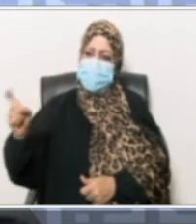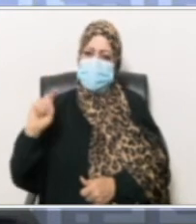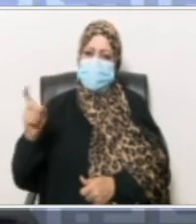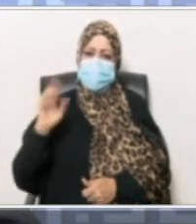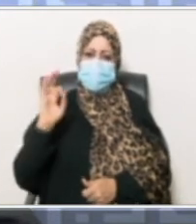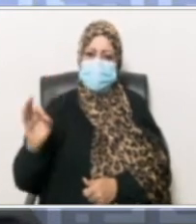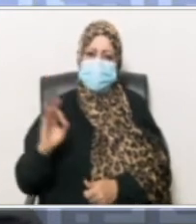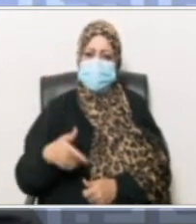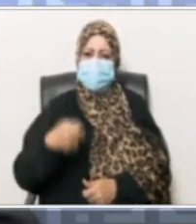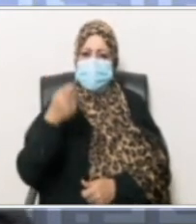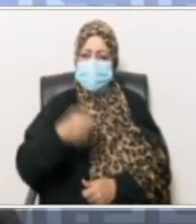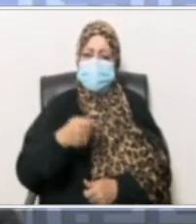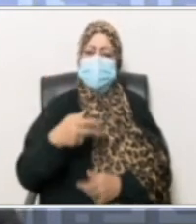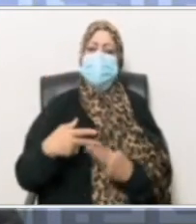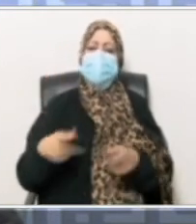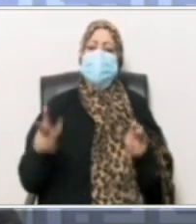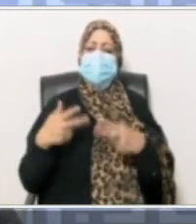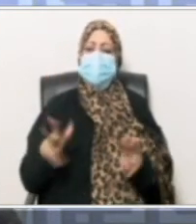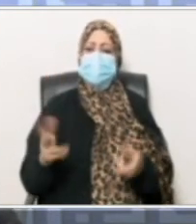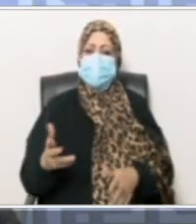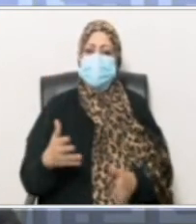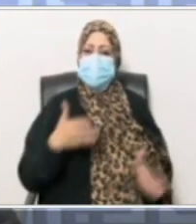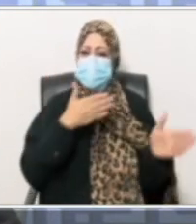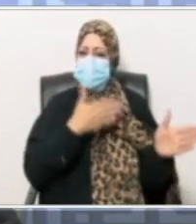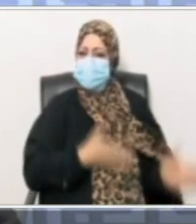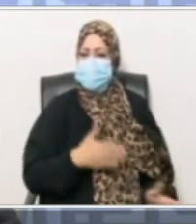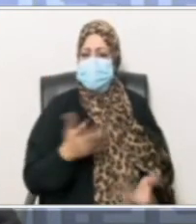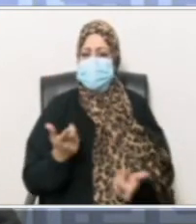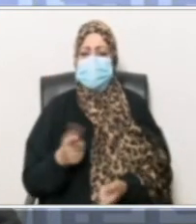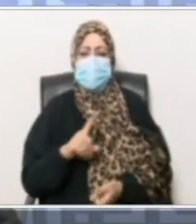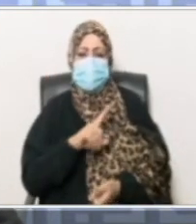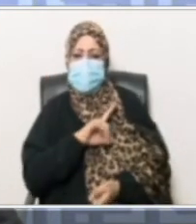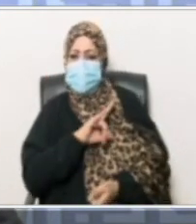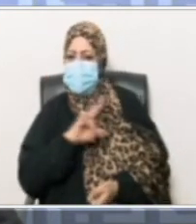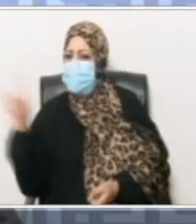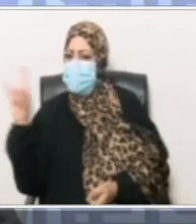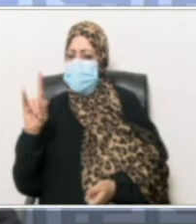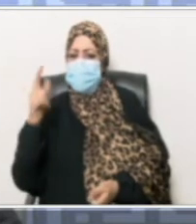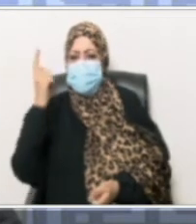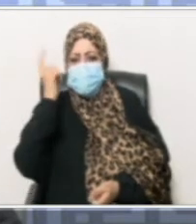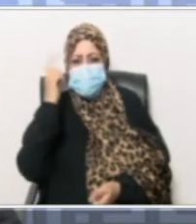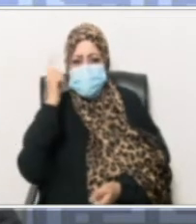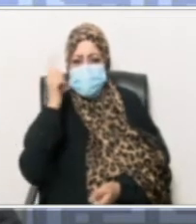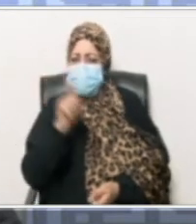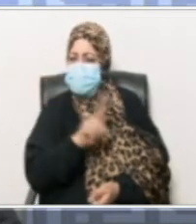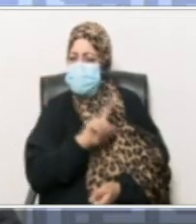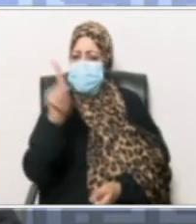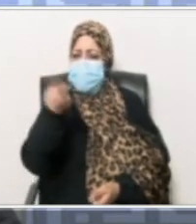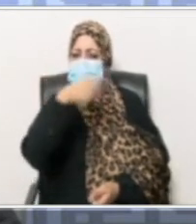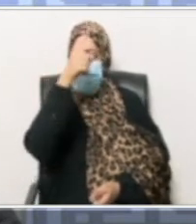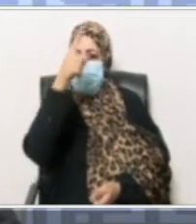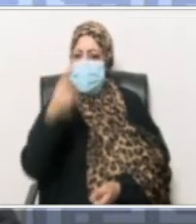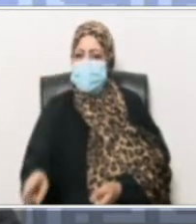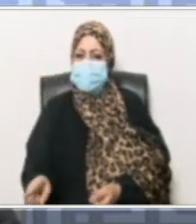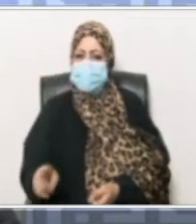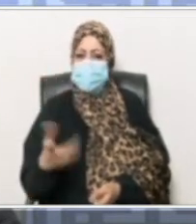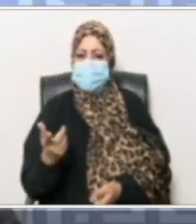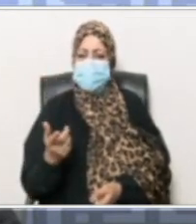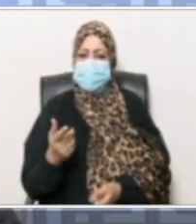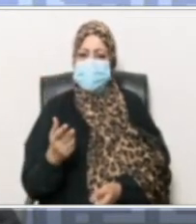لا، مفهومكم لهذه النصوص خاطئ. الله عز وجل قال لا ينال عهدي